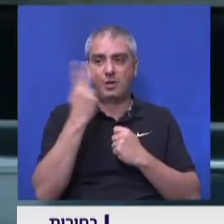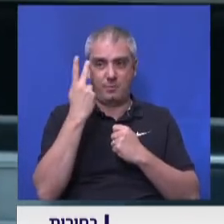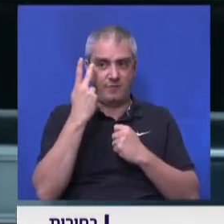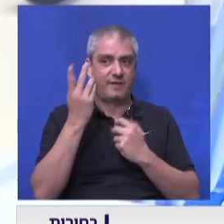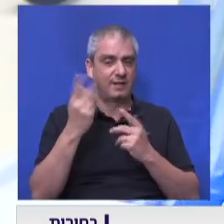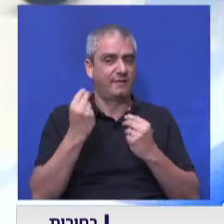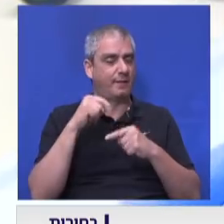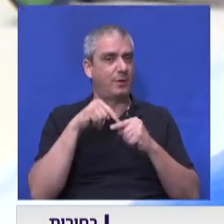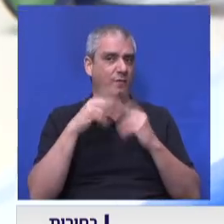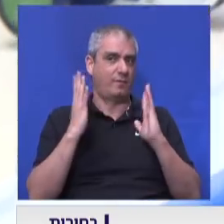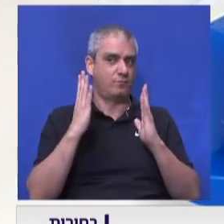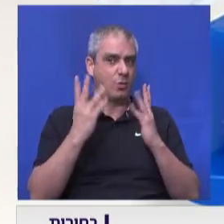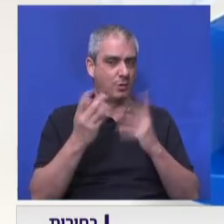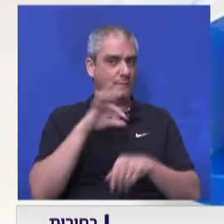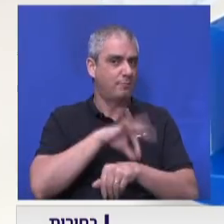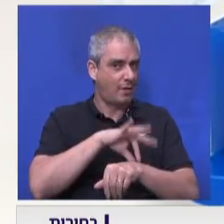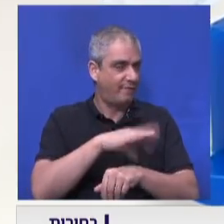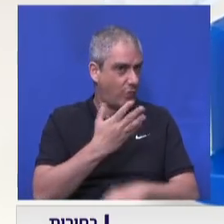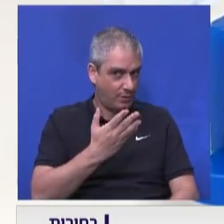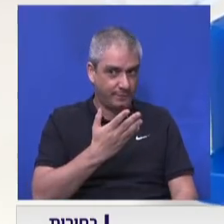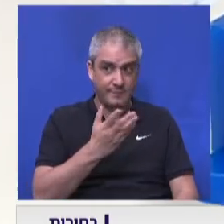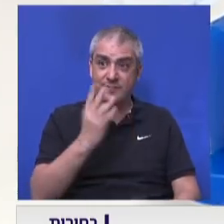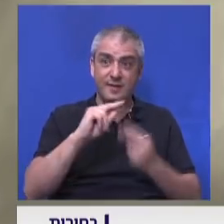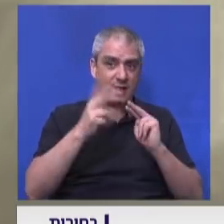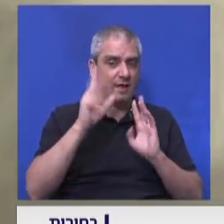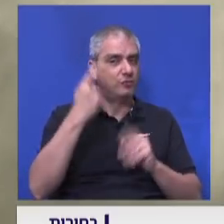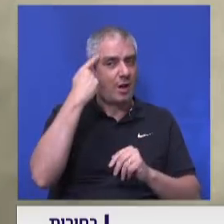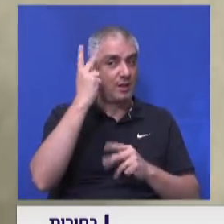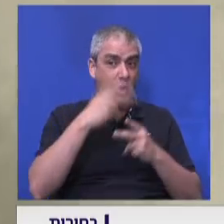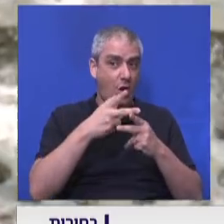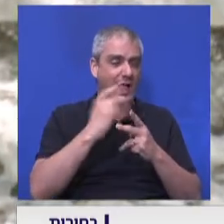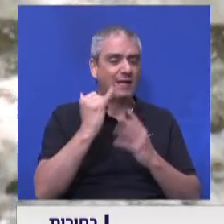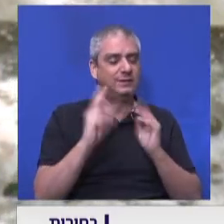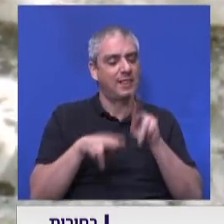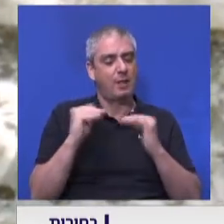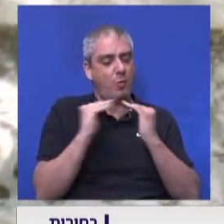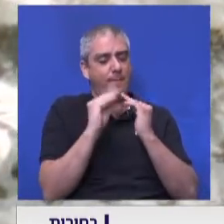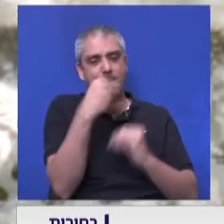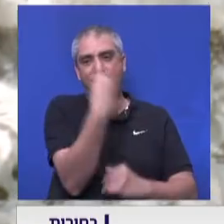בתחום הרפואה. על ידי DNA אפשר לדעת, לדוגמה, איזה טיפול לתת לחולה,